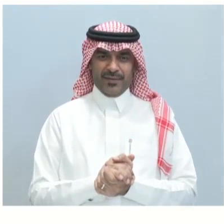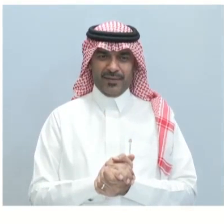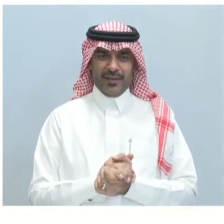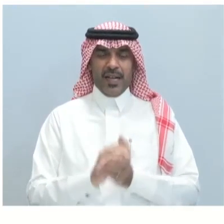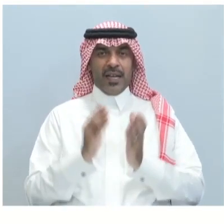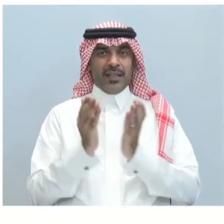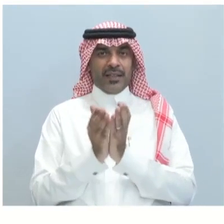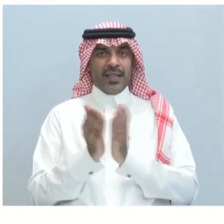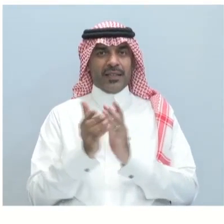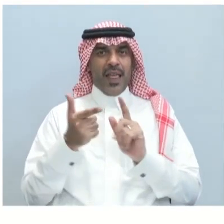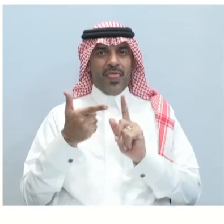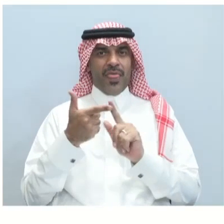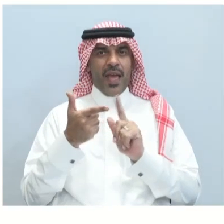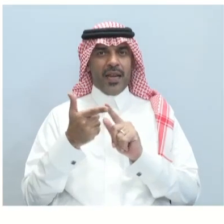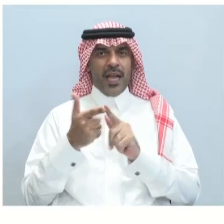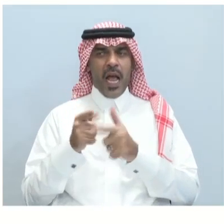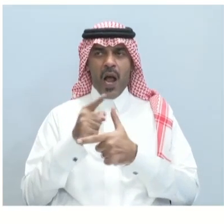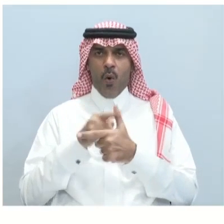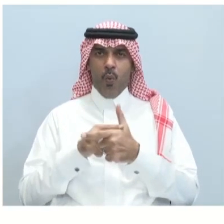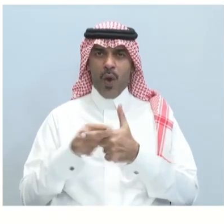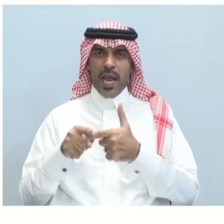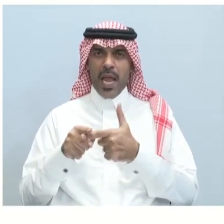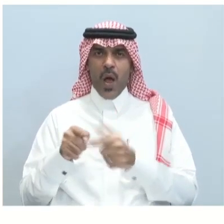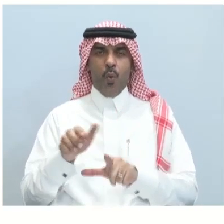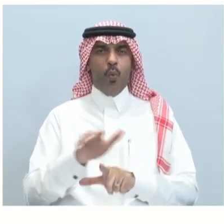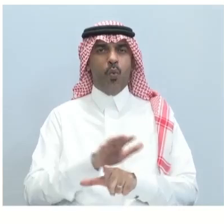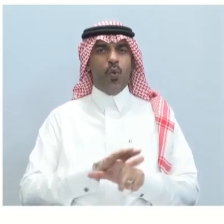الدرس الثاني الهويه الوطنيه